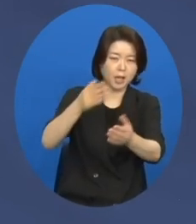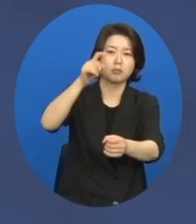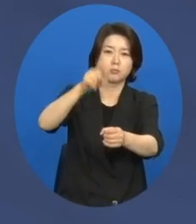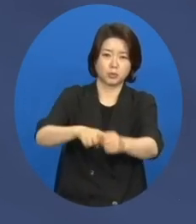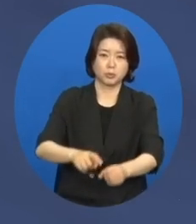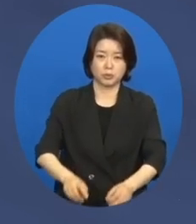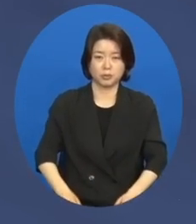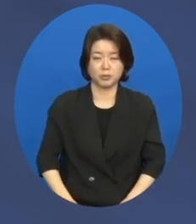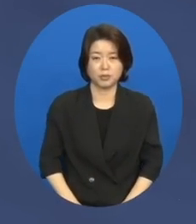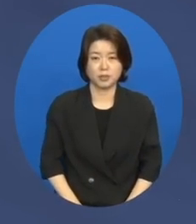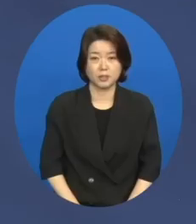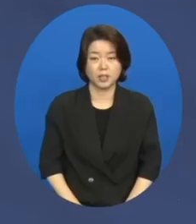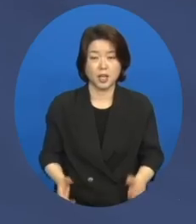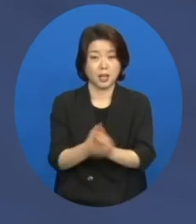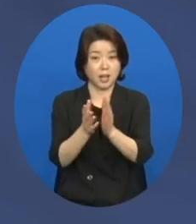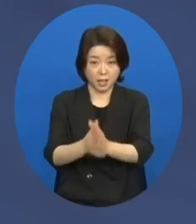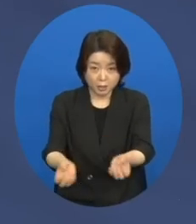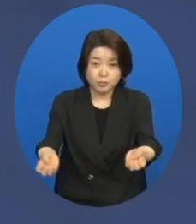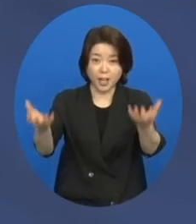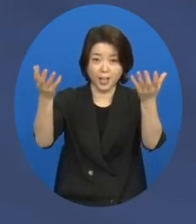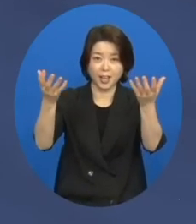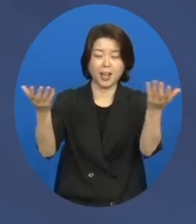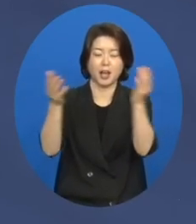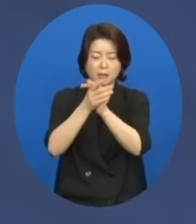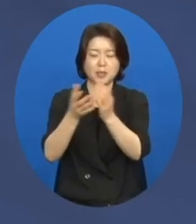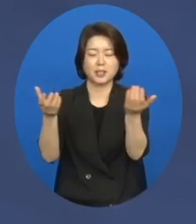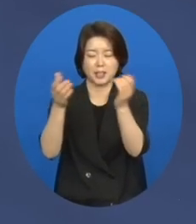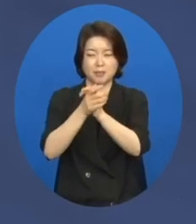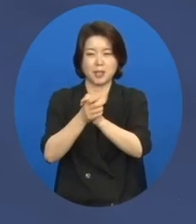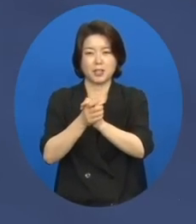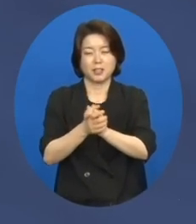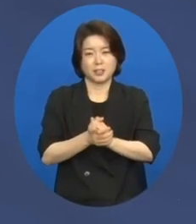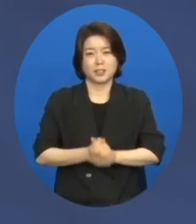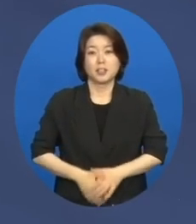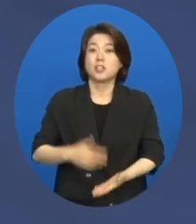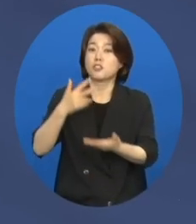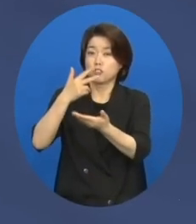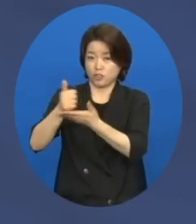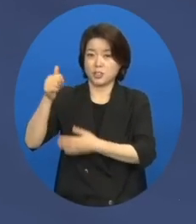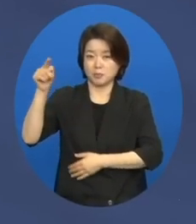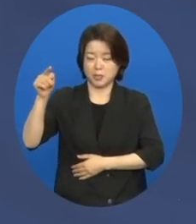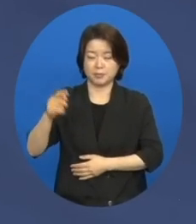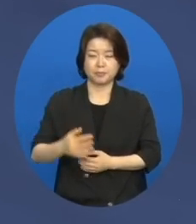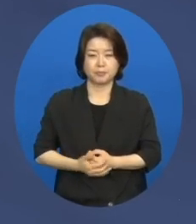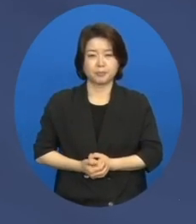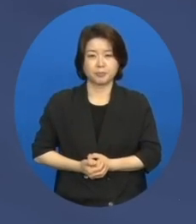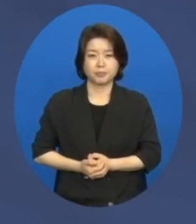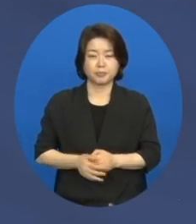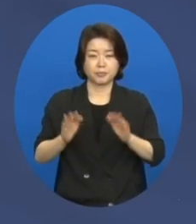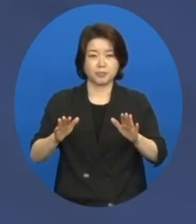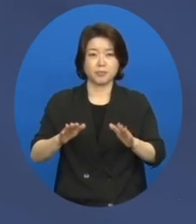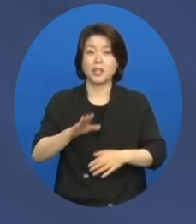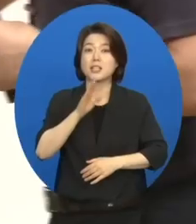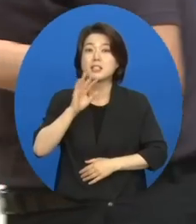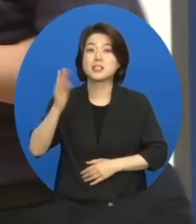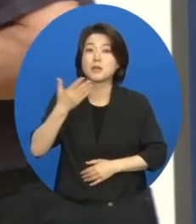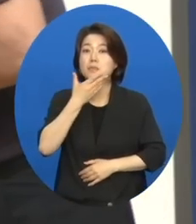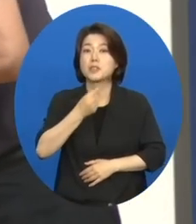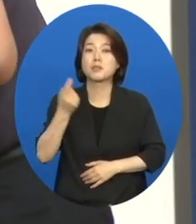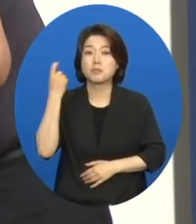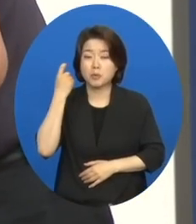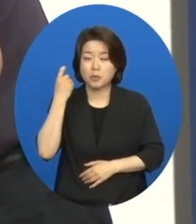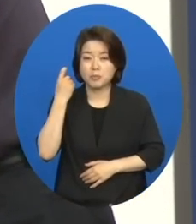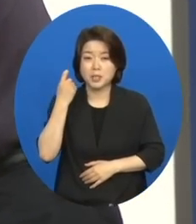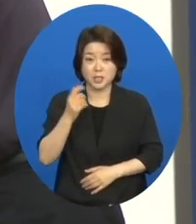하였노라. 할렐루야. 아멘 아멘. 그 주님께서 그러니까 이제 이 참된 복음이